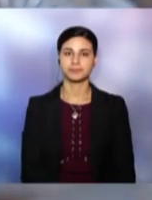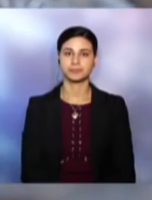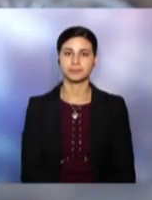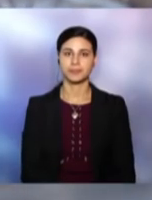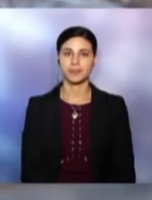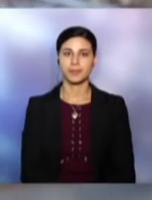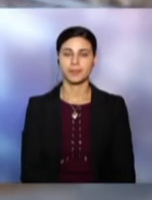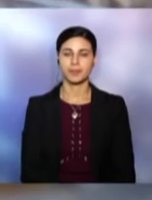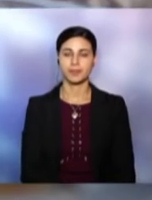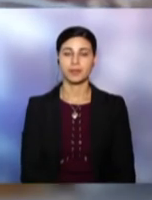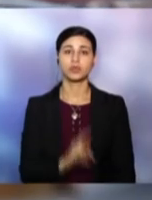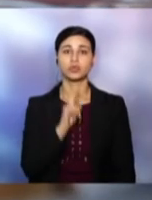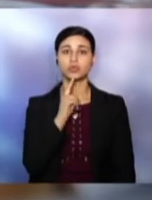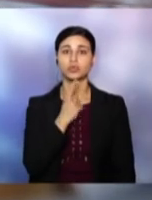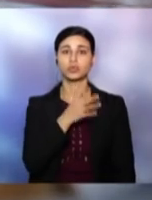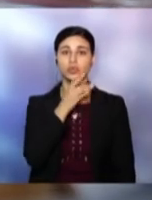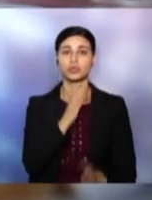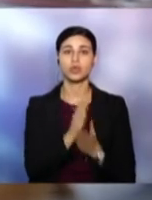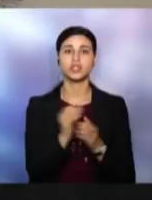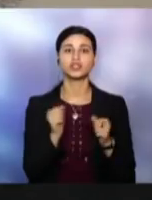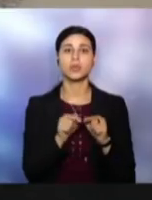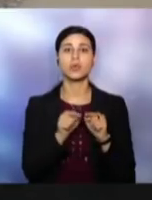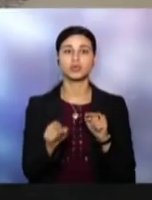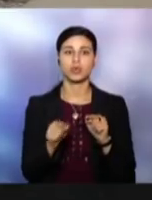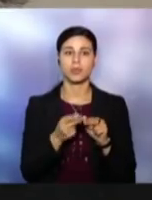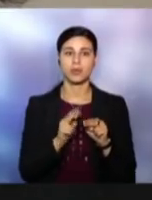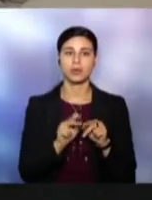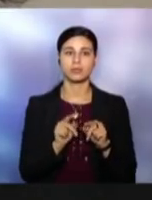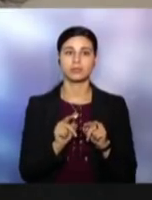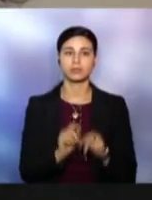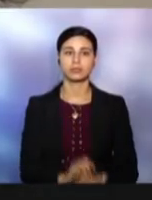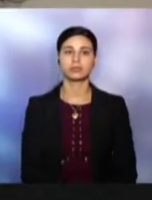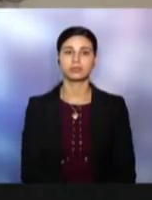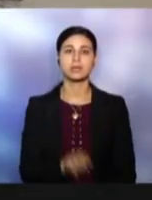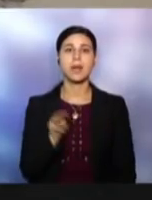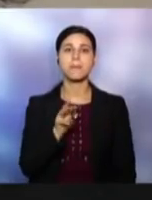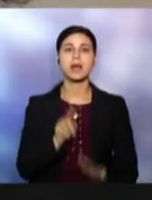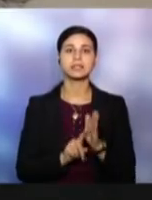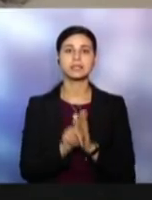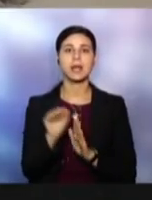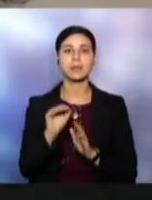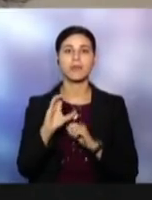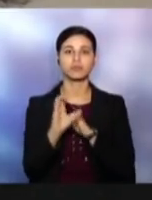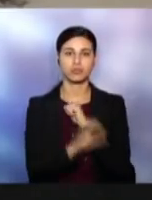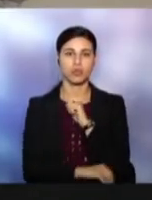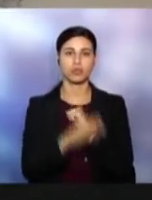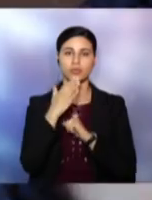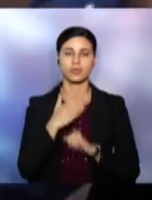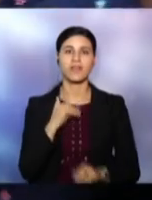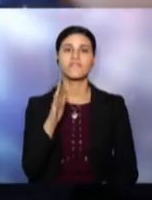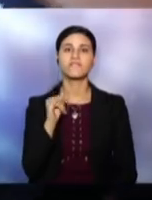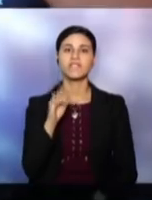ჩემთან რთული პერიოდი არის გვიან შემოდგომა და ახლა ეს სეზონი. მარტის დასაწყისი, თებერვლის ბოლო, ეს არის